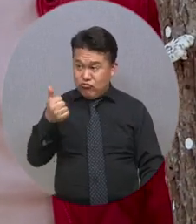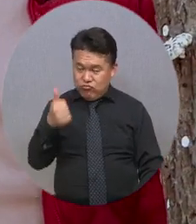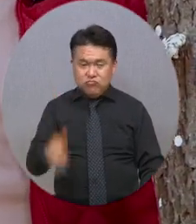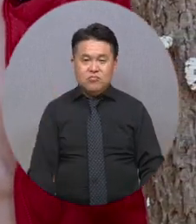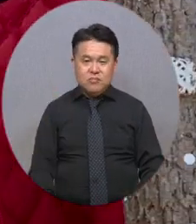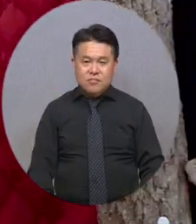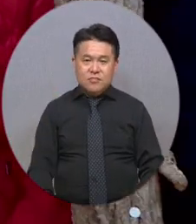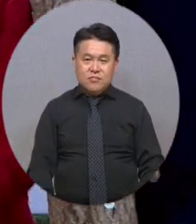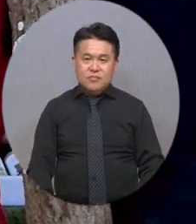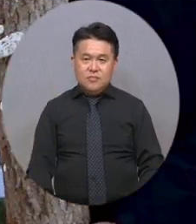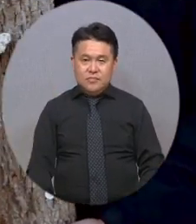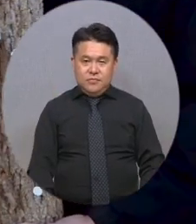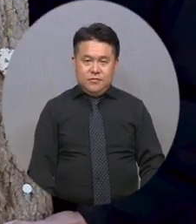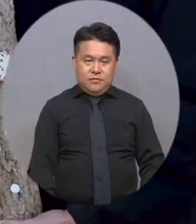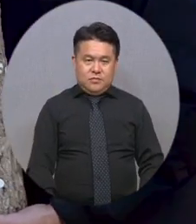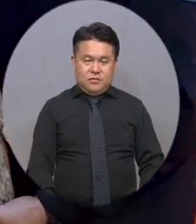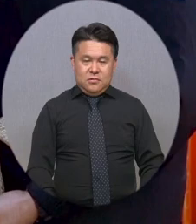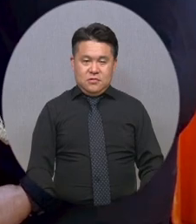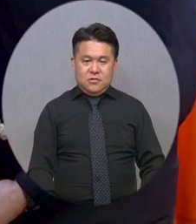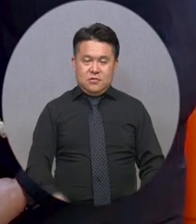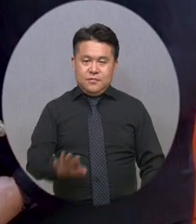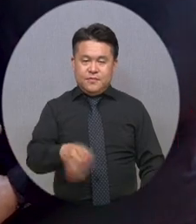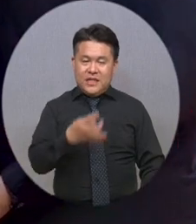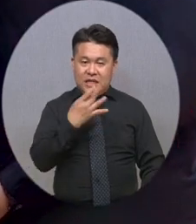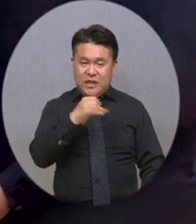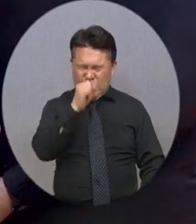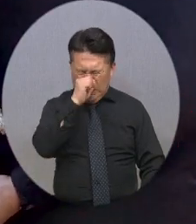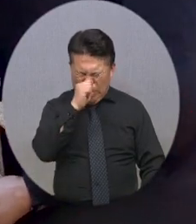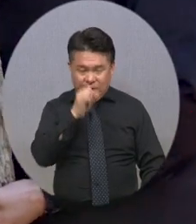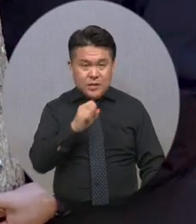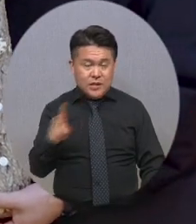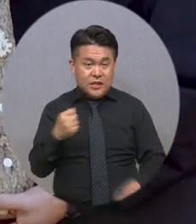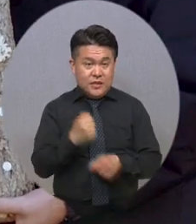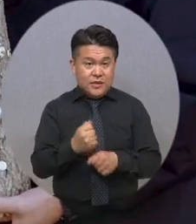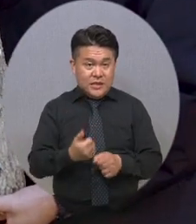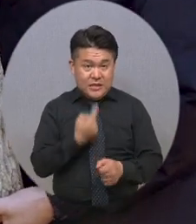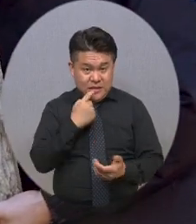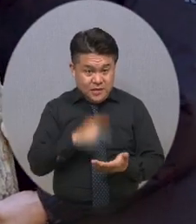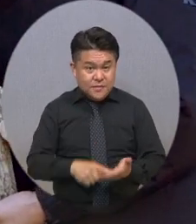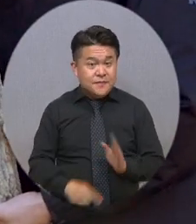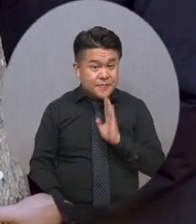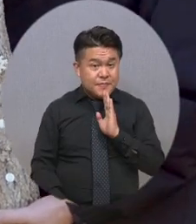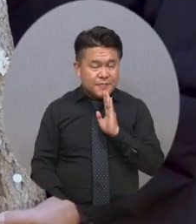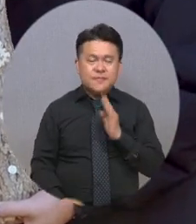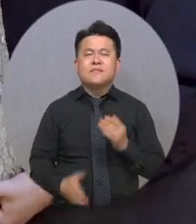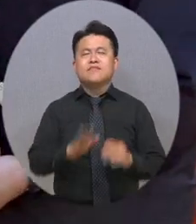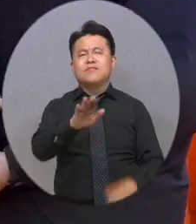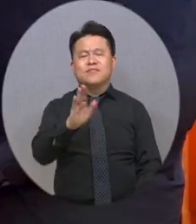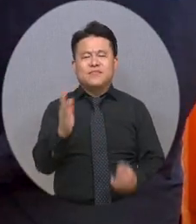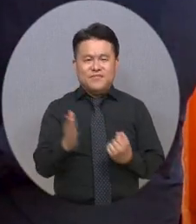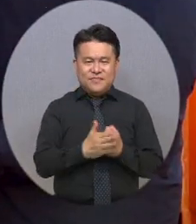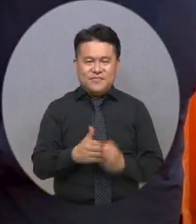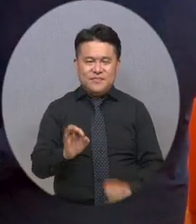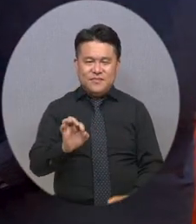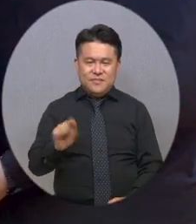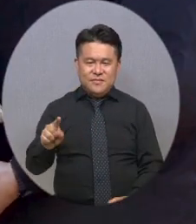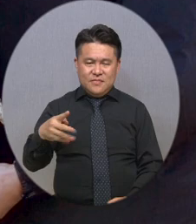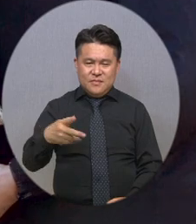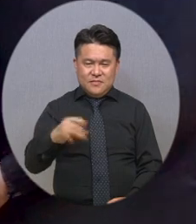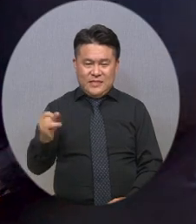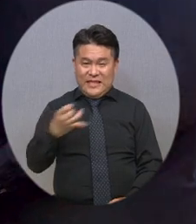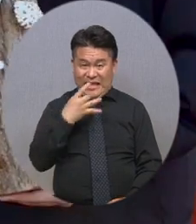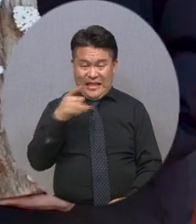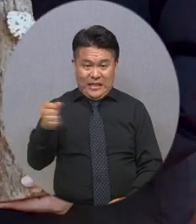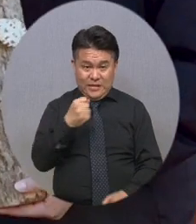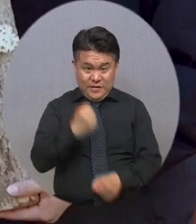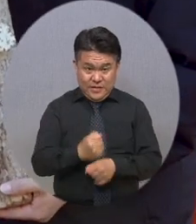네. 근데 이 누룽지도 쌀이 좋아야지 또 맛있는 거잖아요. 그래서 이 아르미 쌀로 만들었습니다. 아르미